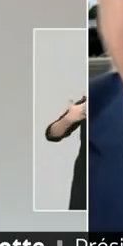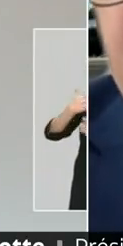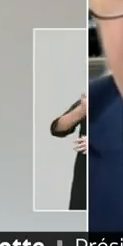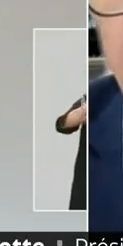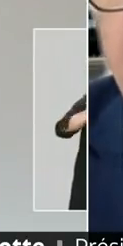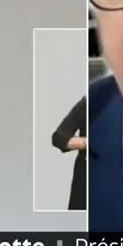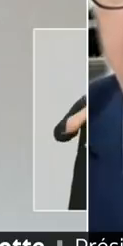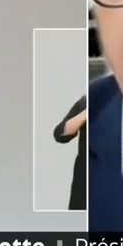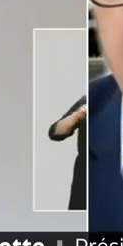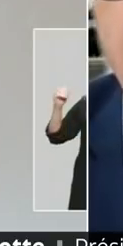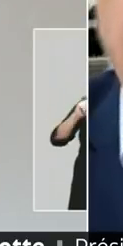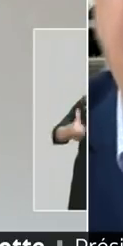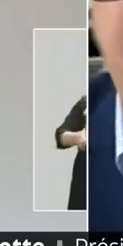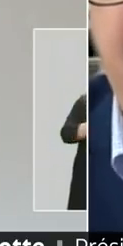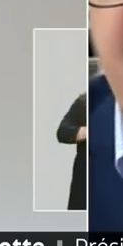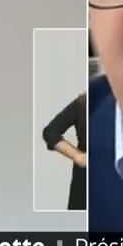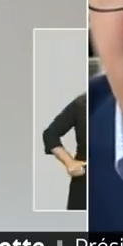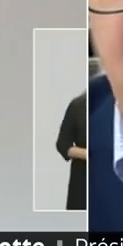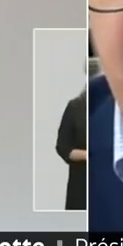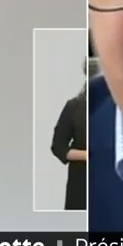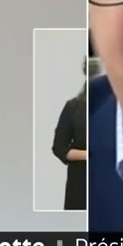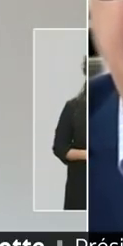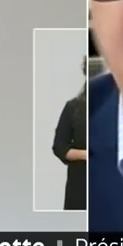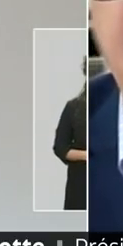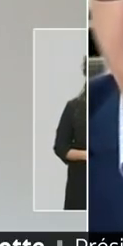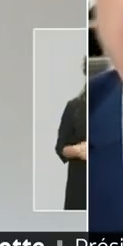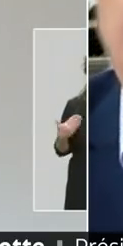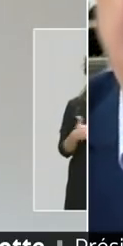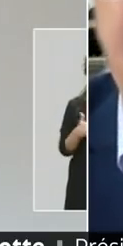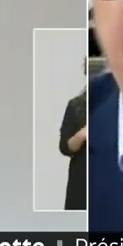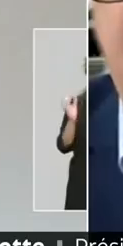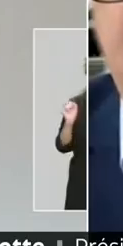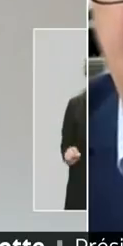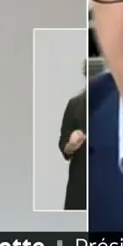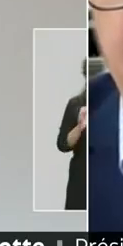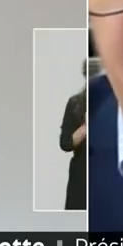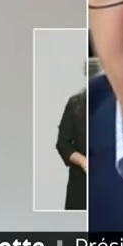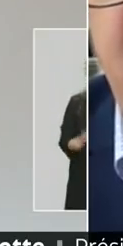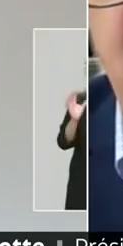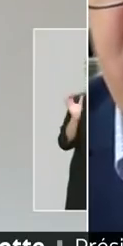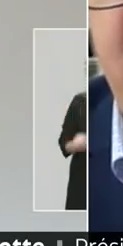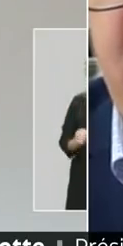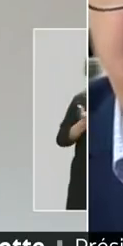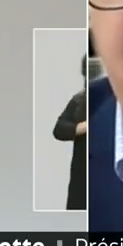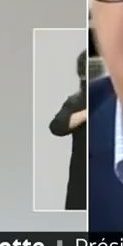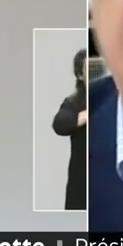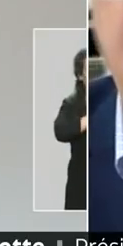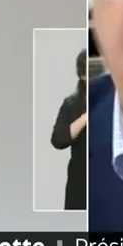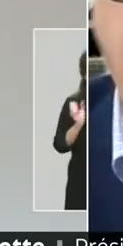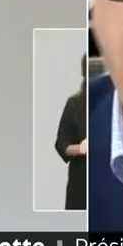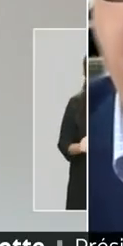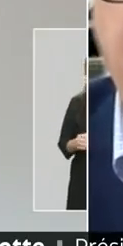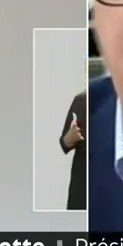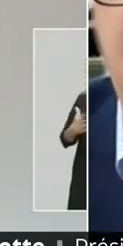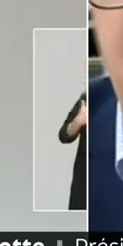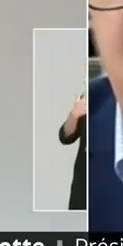la vaccination obligatoire, elle n'est pas présente donc dans leur esprit et donc ils doivent avoir un choix. Mais globalement, ces populations fragiles, il faut